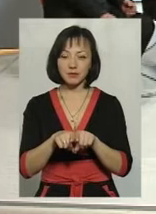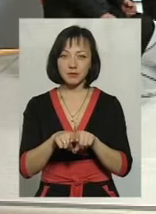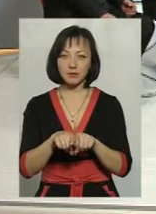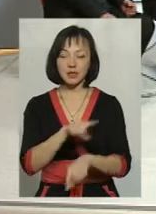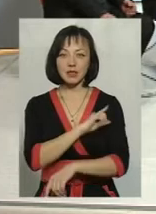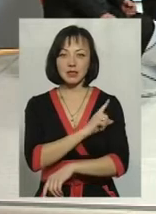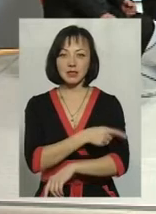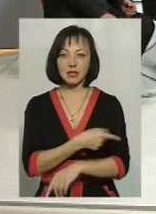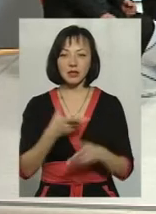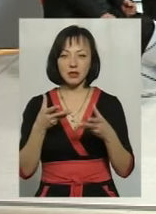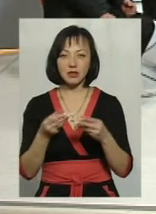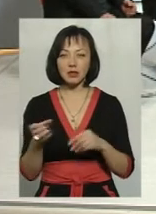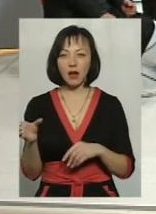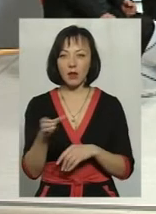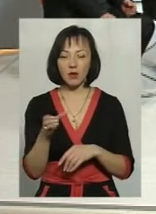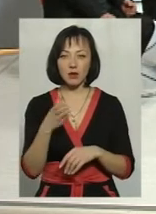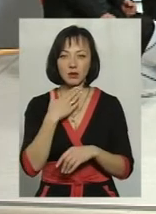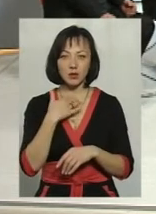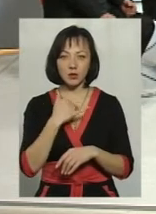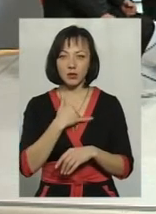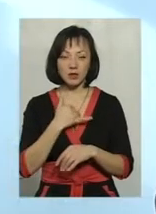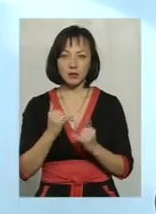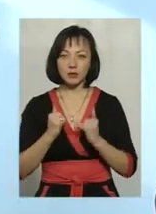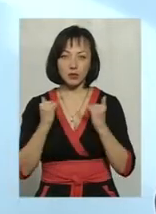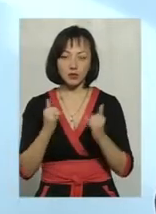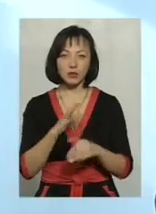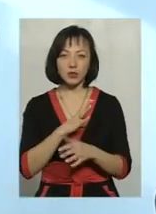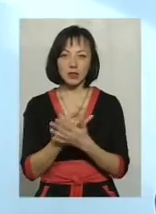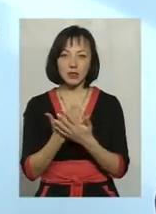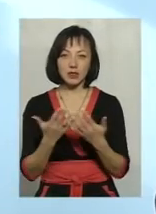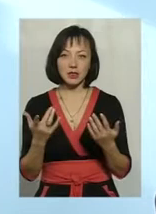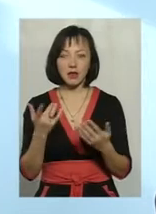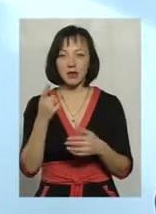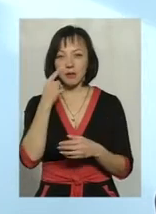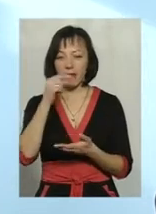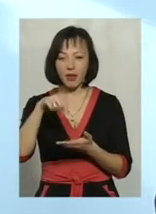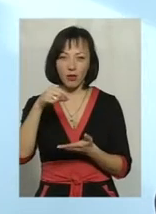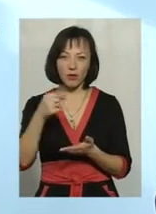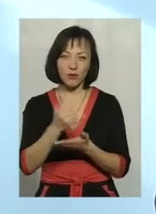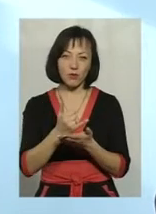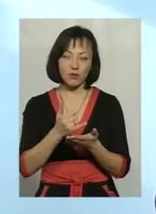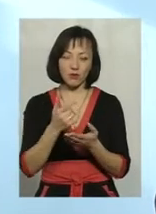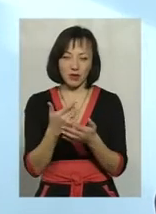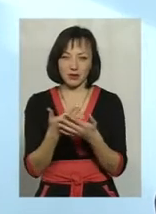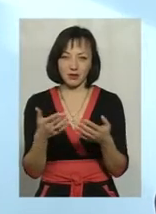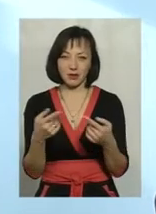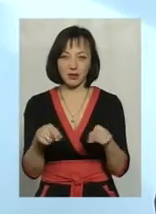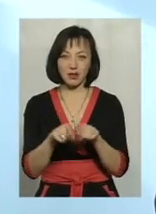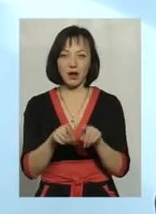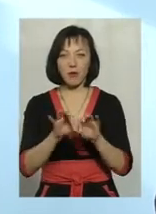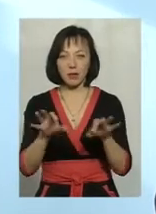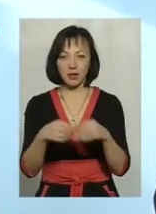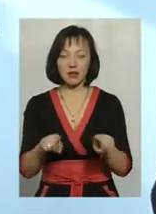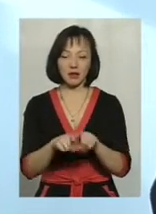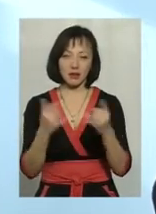сильно діючі алкогольні напої у нас не були в пошані, були різного роду медовухи і так далі. Так що коментар